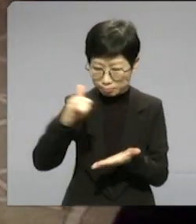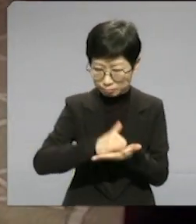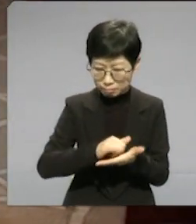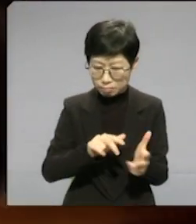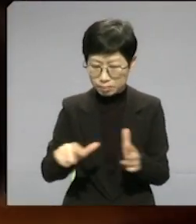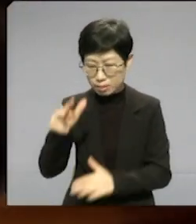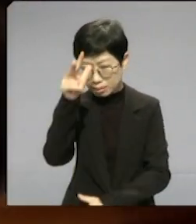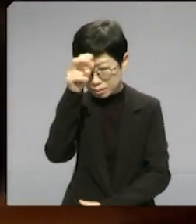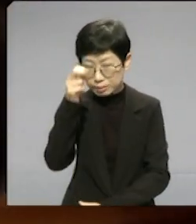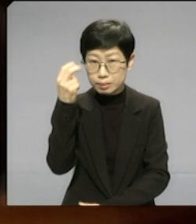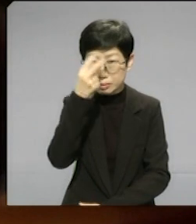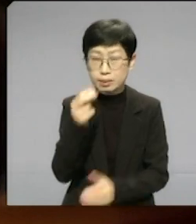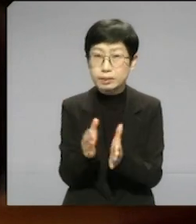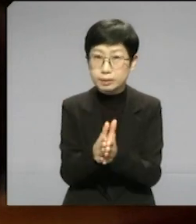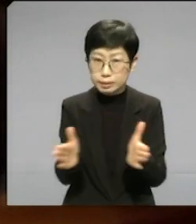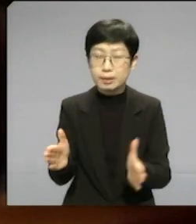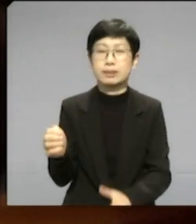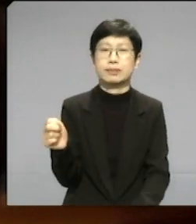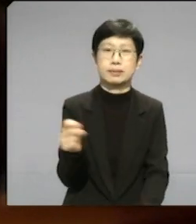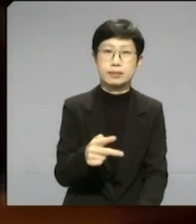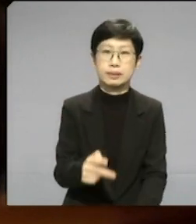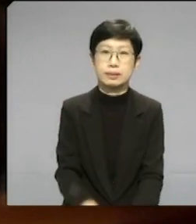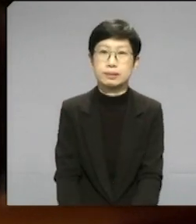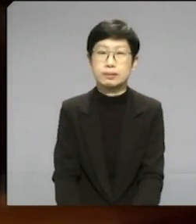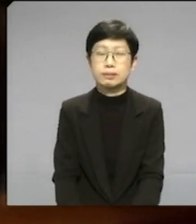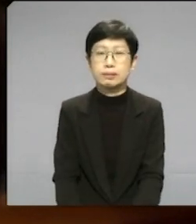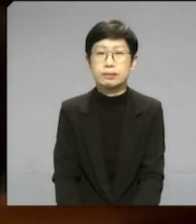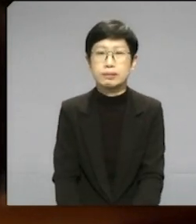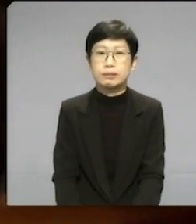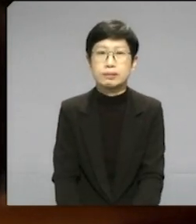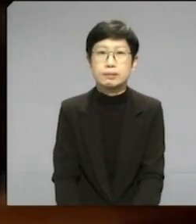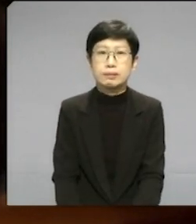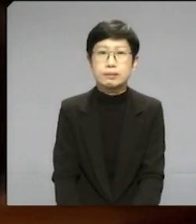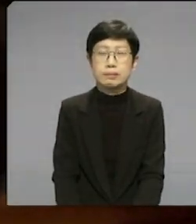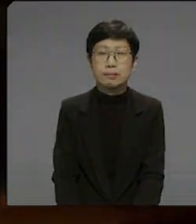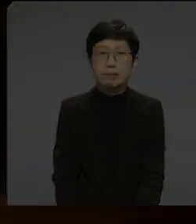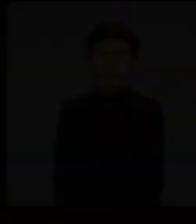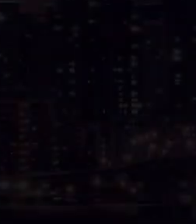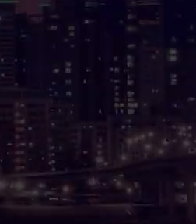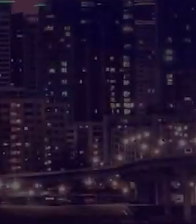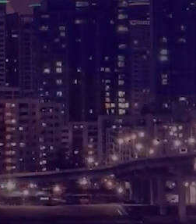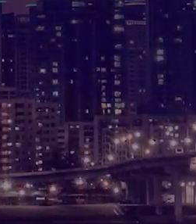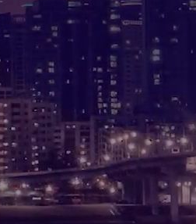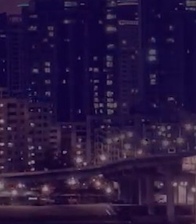조사를 재개한 것으로 알려졌습니다. 월드뉴스 윤서영입니다.